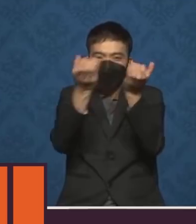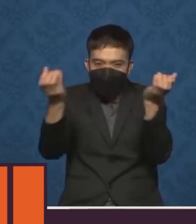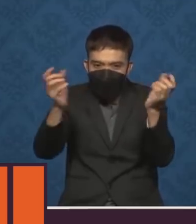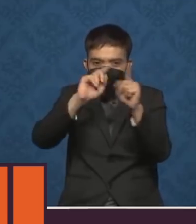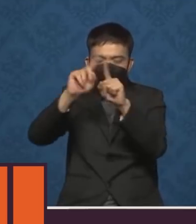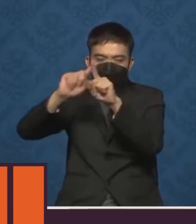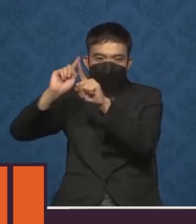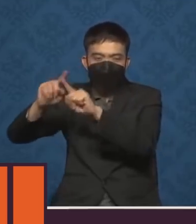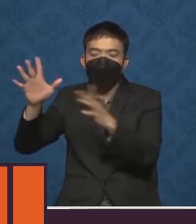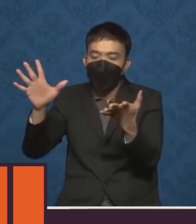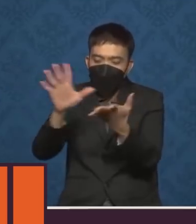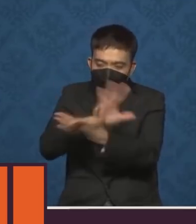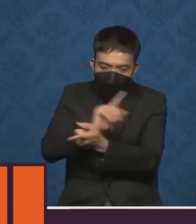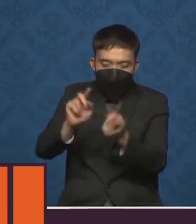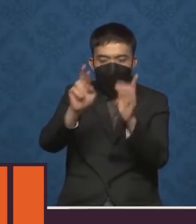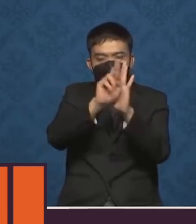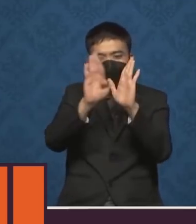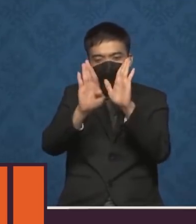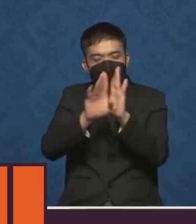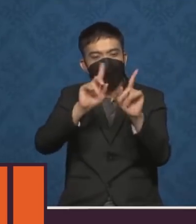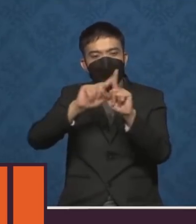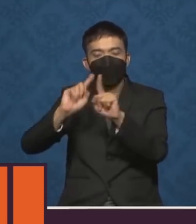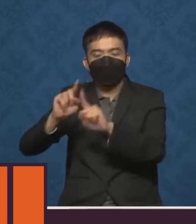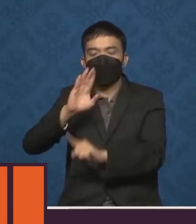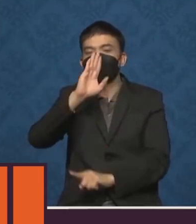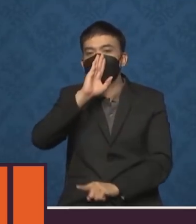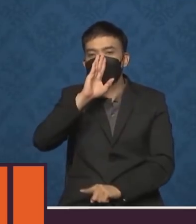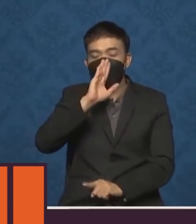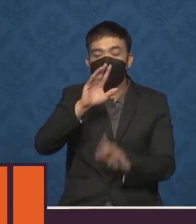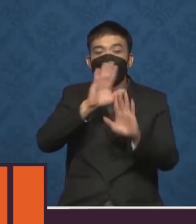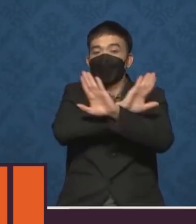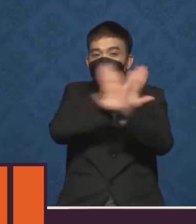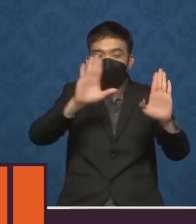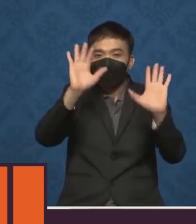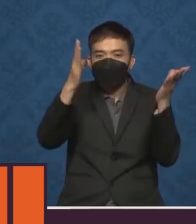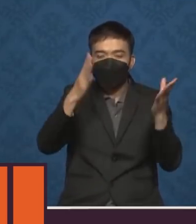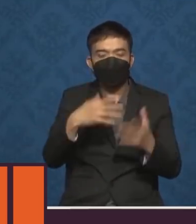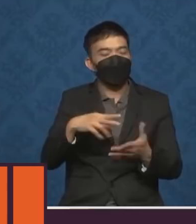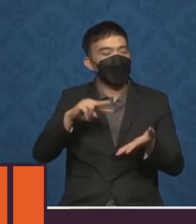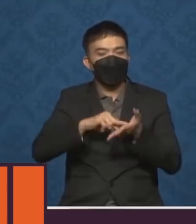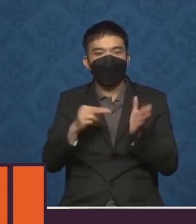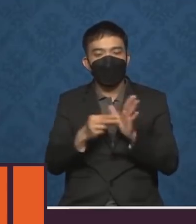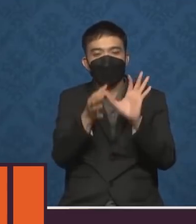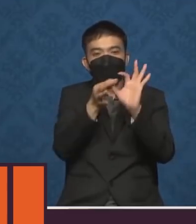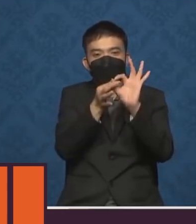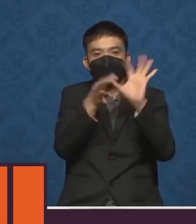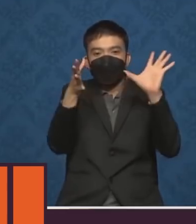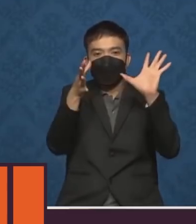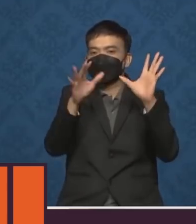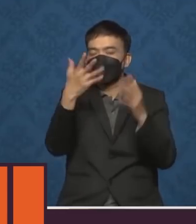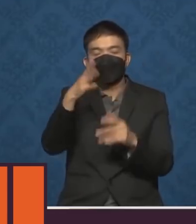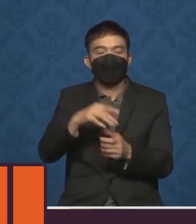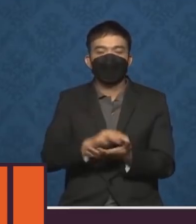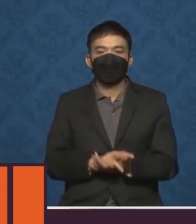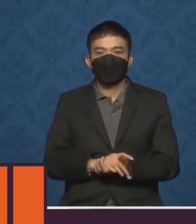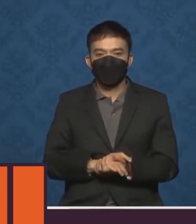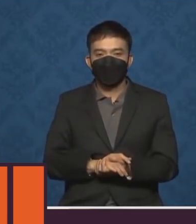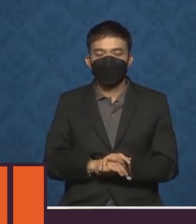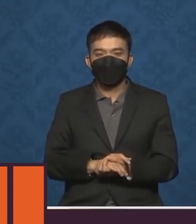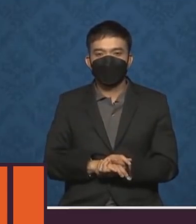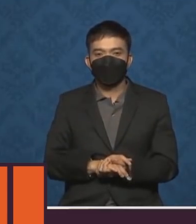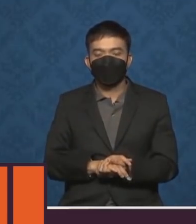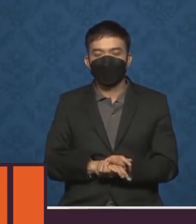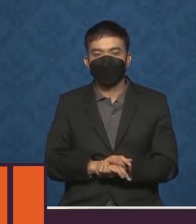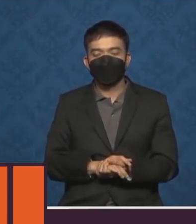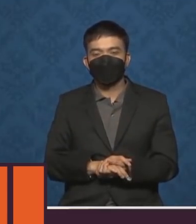และอยู่ในวัฒนธรรมของประเทศไทยเราไม่สามารถที่จะหลุดออกจากวัฒนธรรมอันเลวร้ายได้ฉุดรั้งของประเทศของเราไว้ได้ต